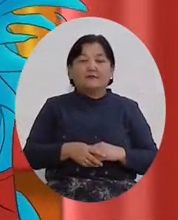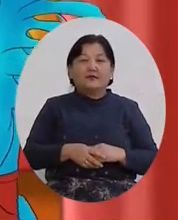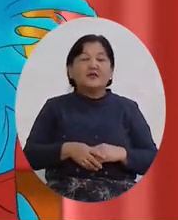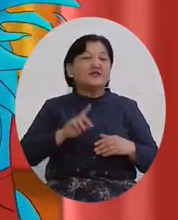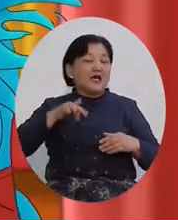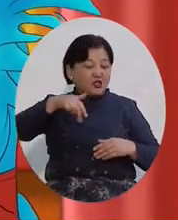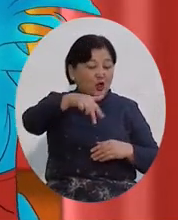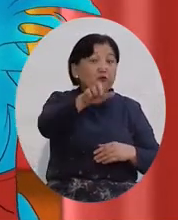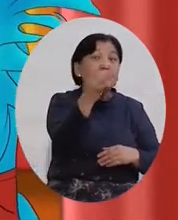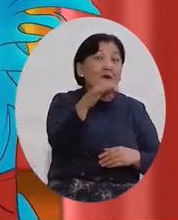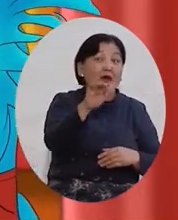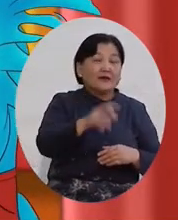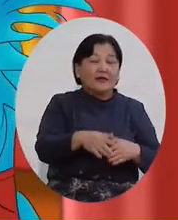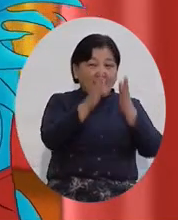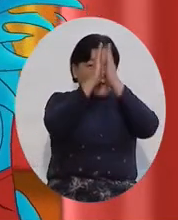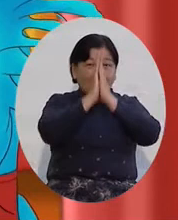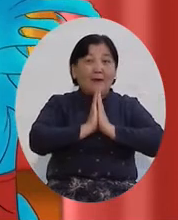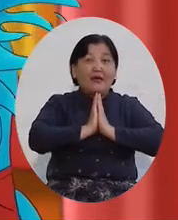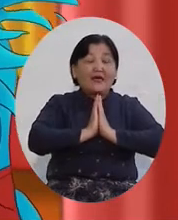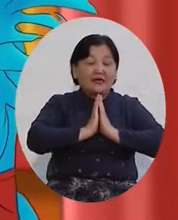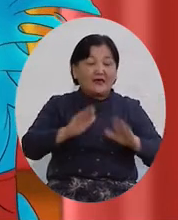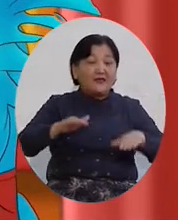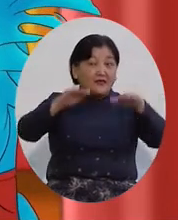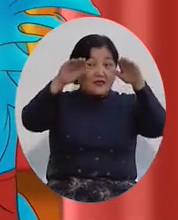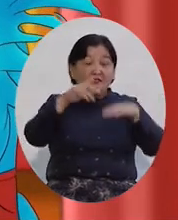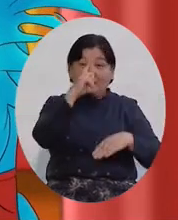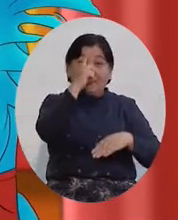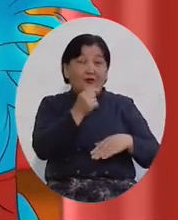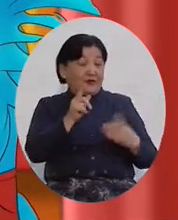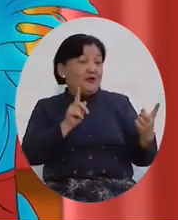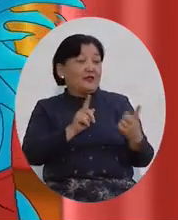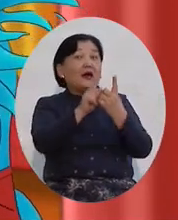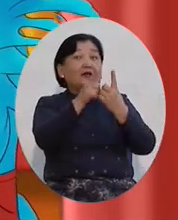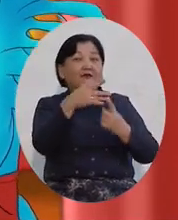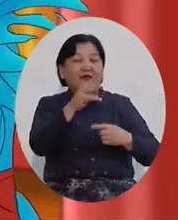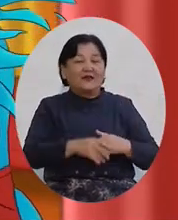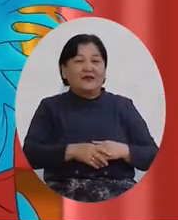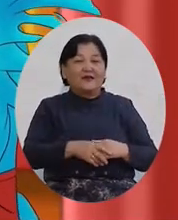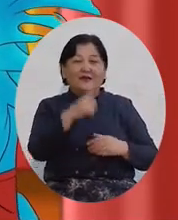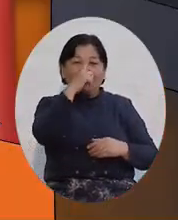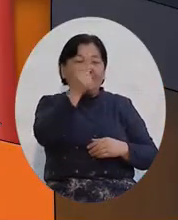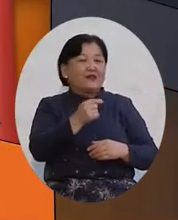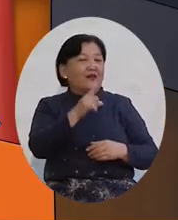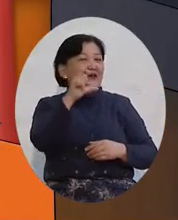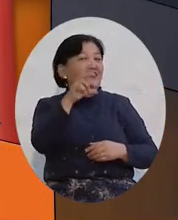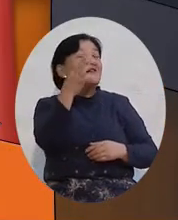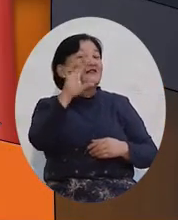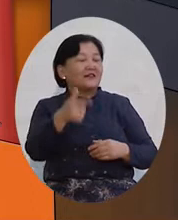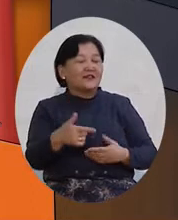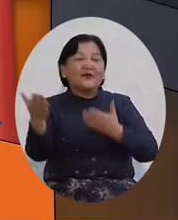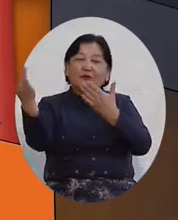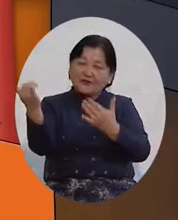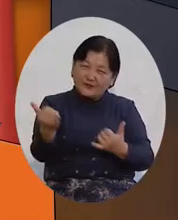Цааш явж байтал ламын тижээсэн тоттой тааралдав. Тот ийлдэг зөөлнөөр урин